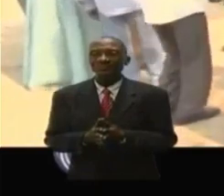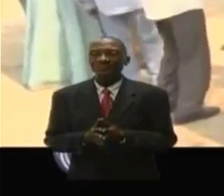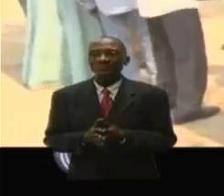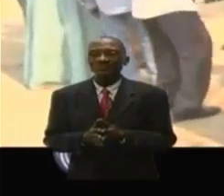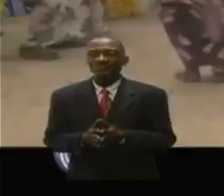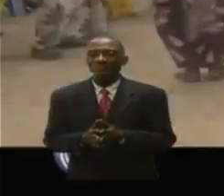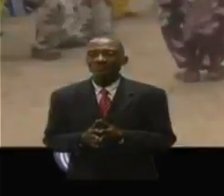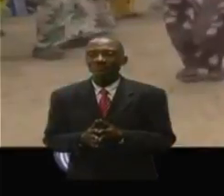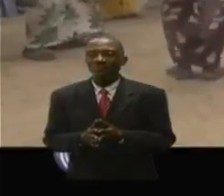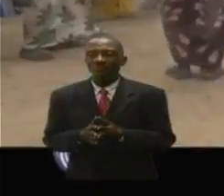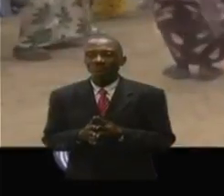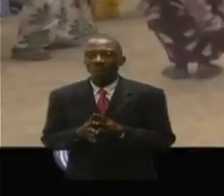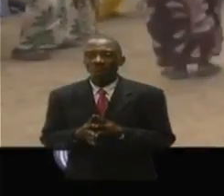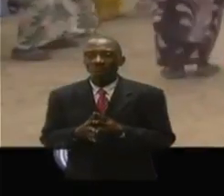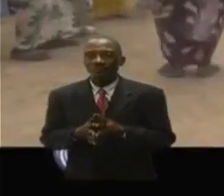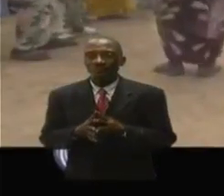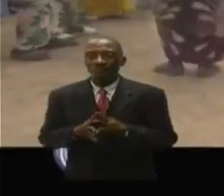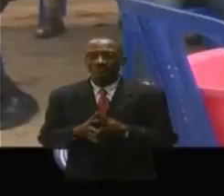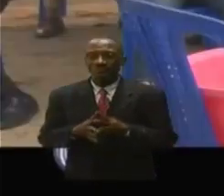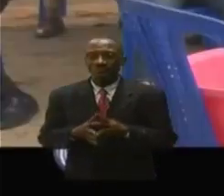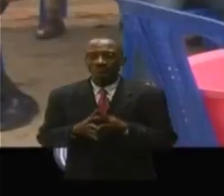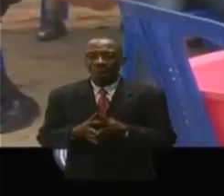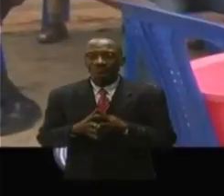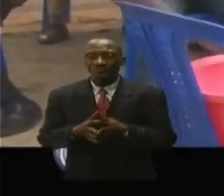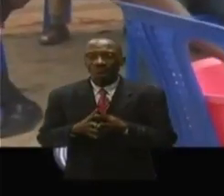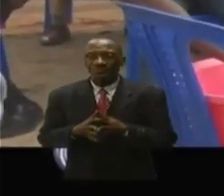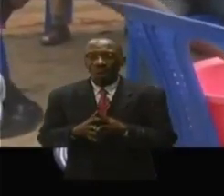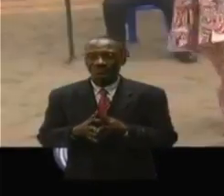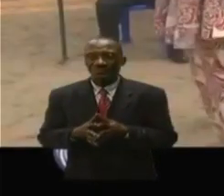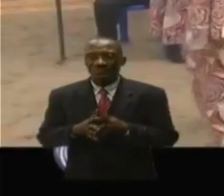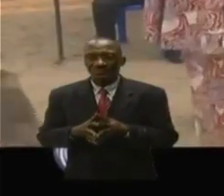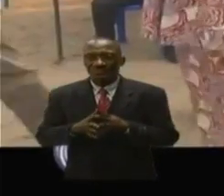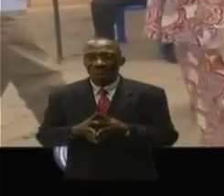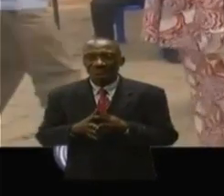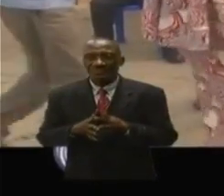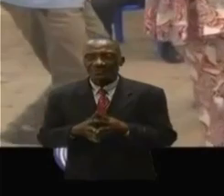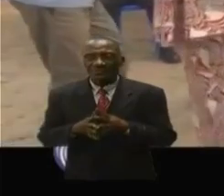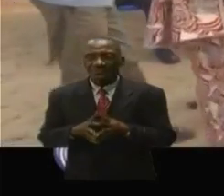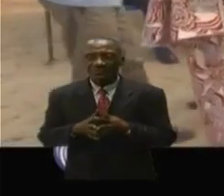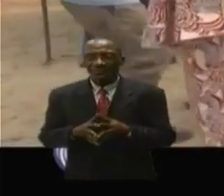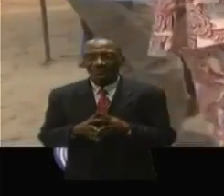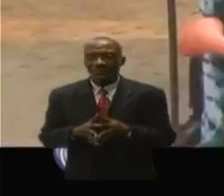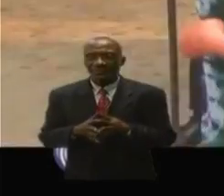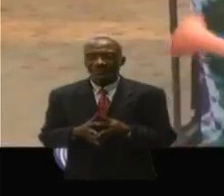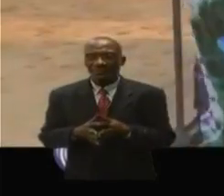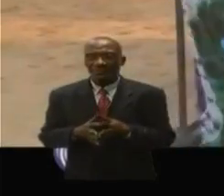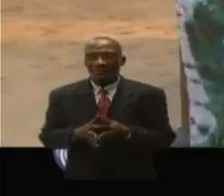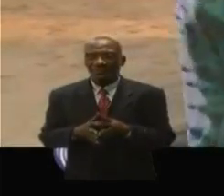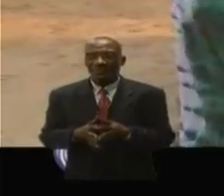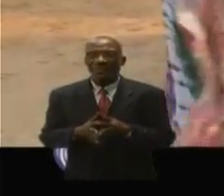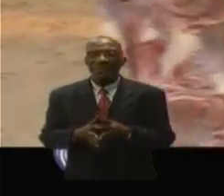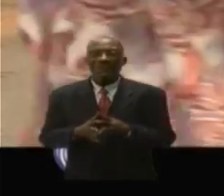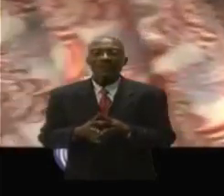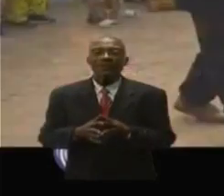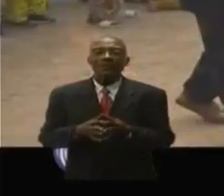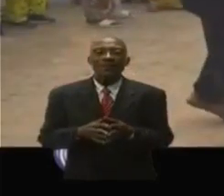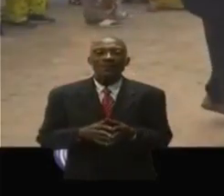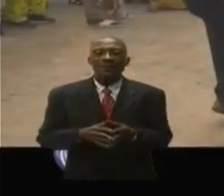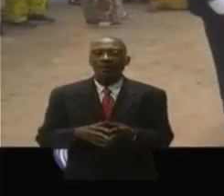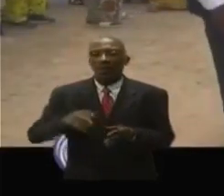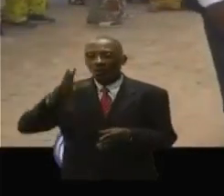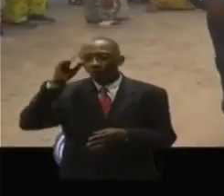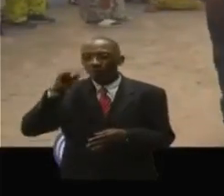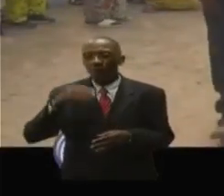Lemba. Militantes et militants se cotisent pour soutenir les candidats qui porteront les couleurs du Palou.